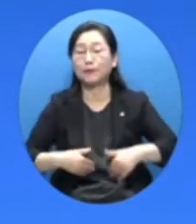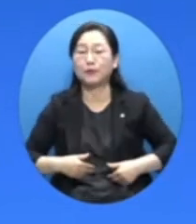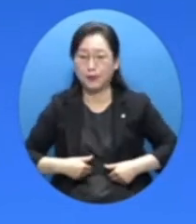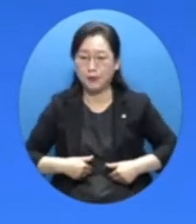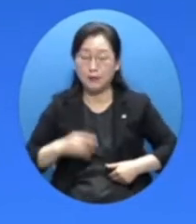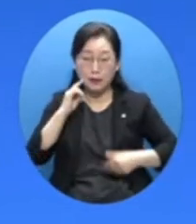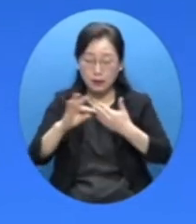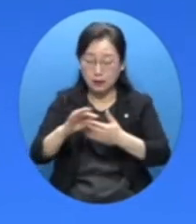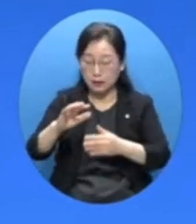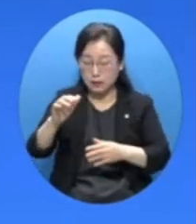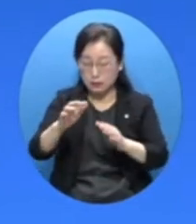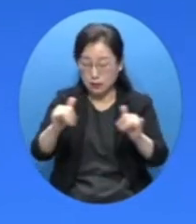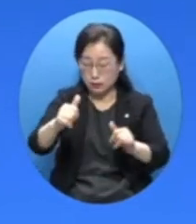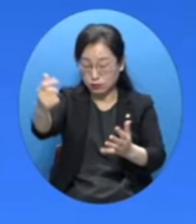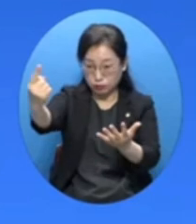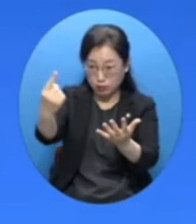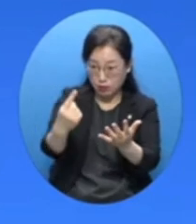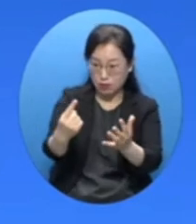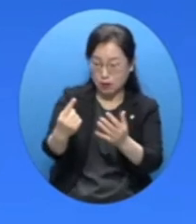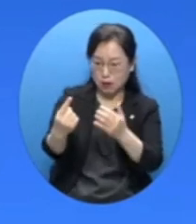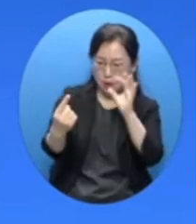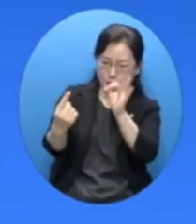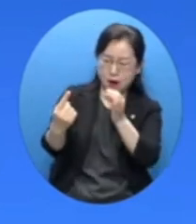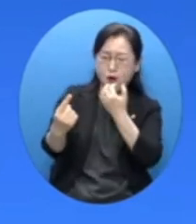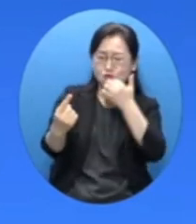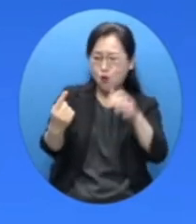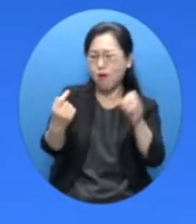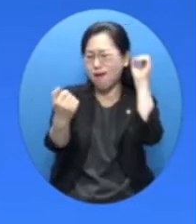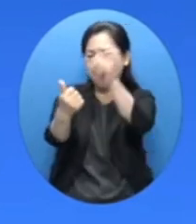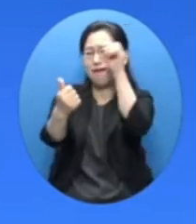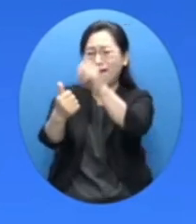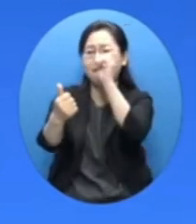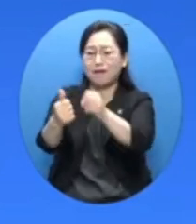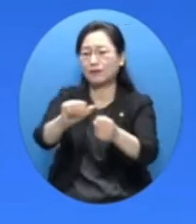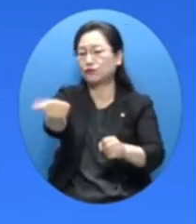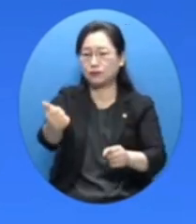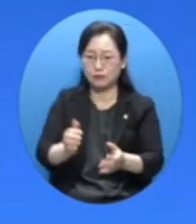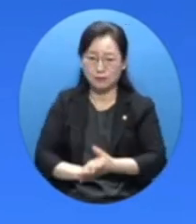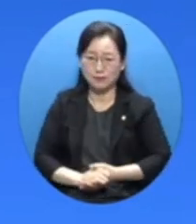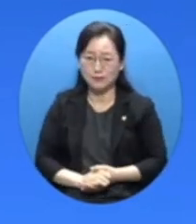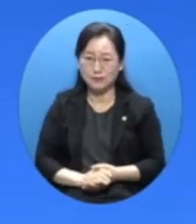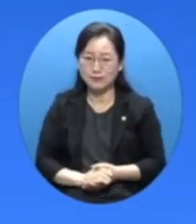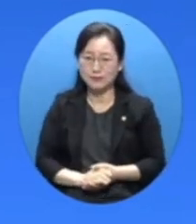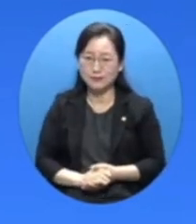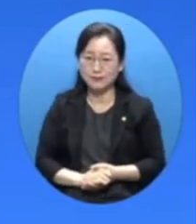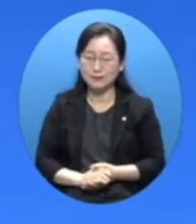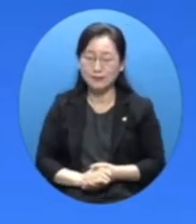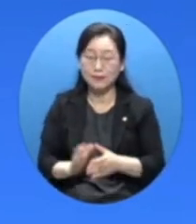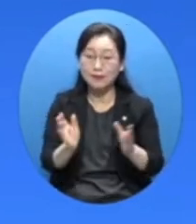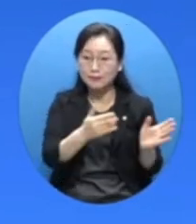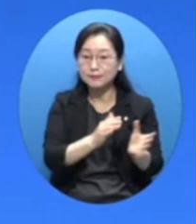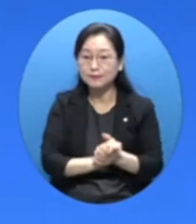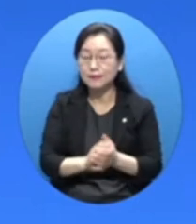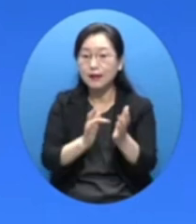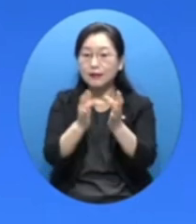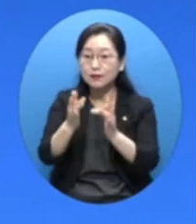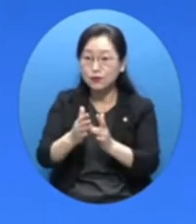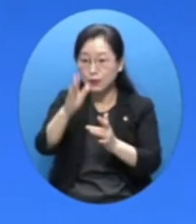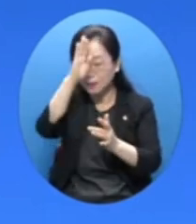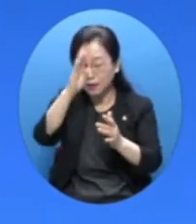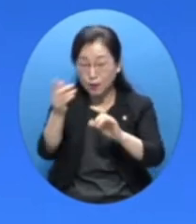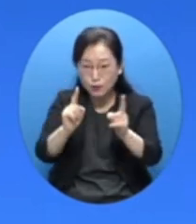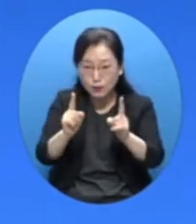사람들이 돌을 던져서 그는 그냥 돌에 맞아 죽기도 했습니다 그런데 예수님